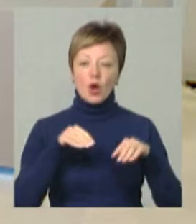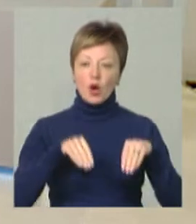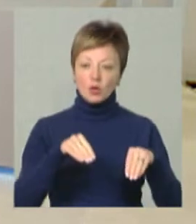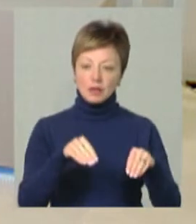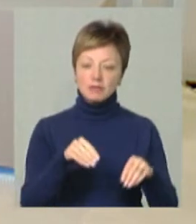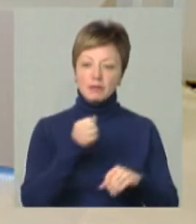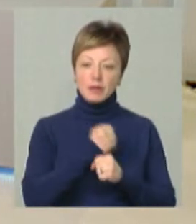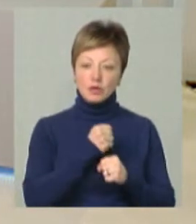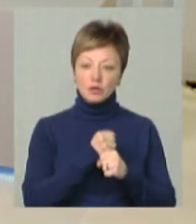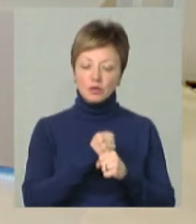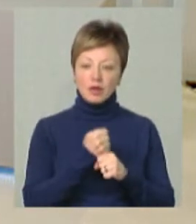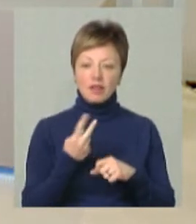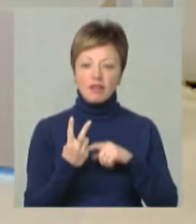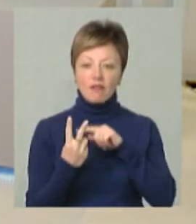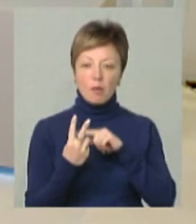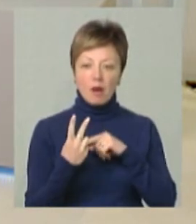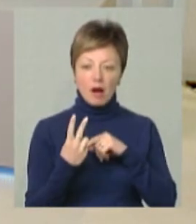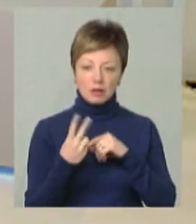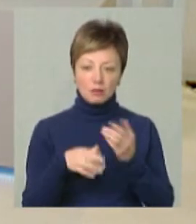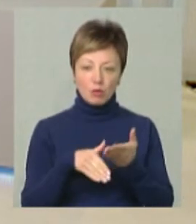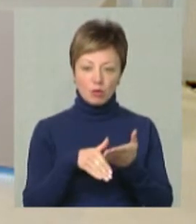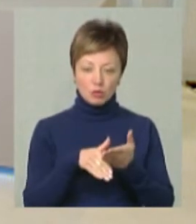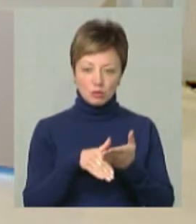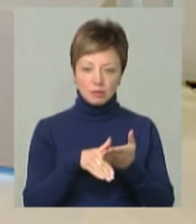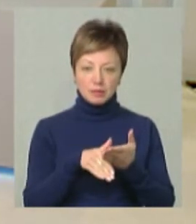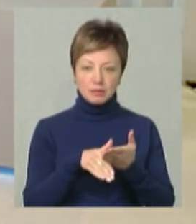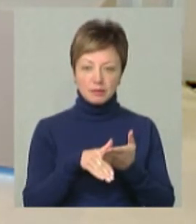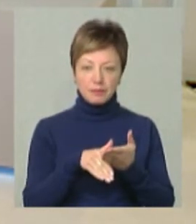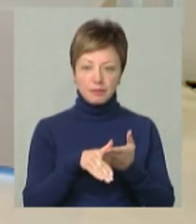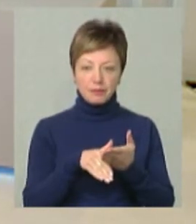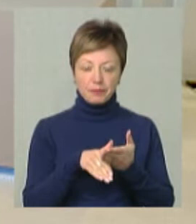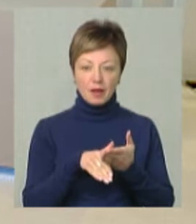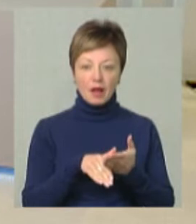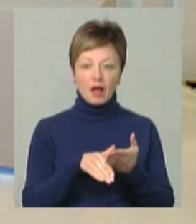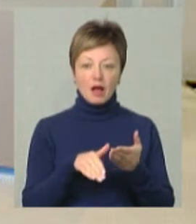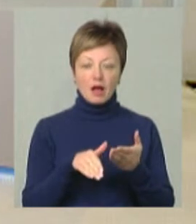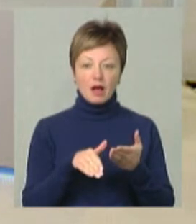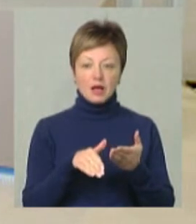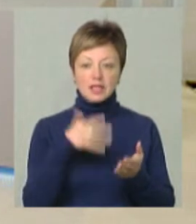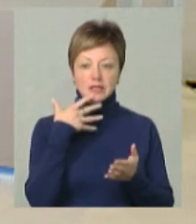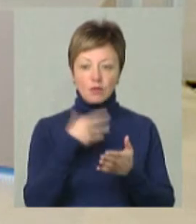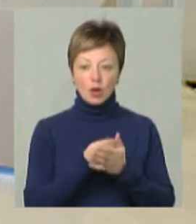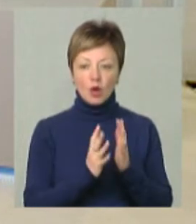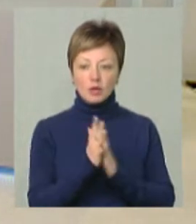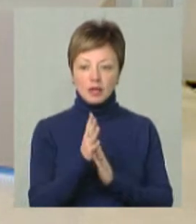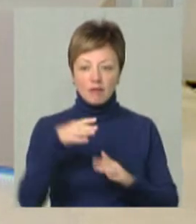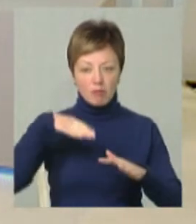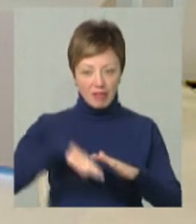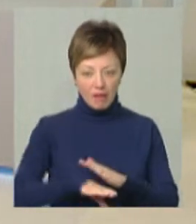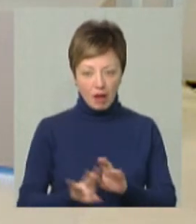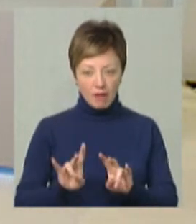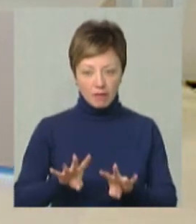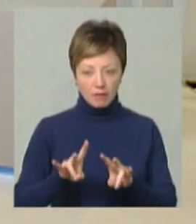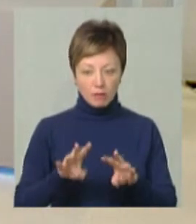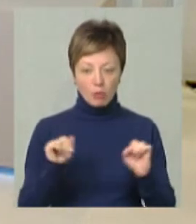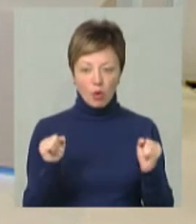правило, працюють двома способами, ще крім класичного викопного. Вони свої рослини тримають у підвалах, тобто